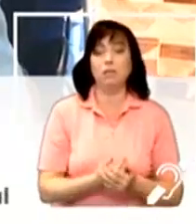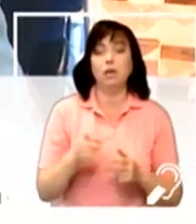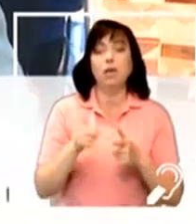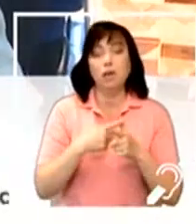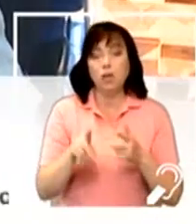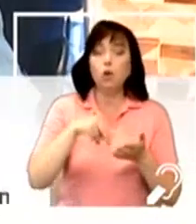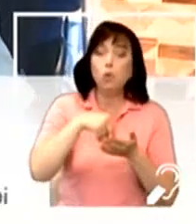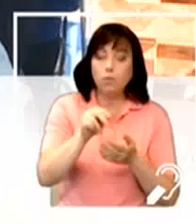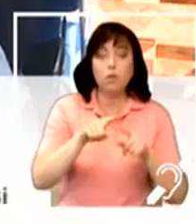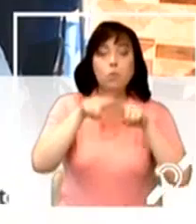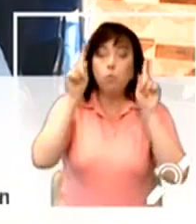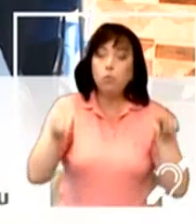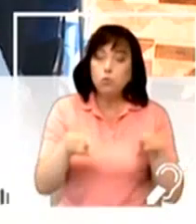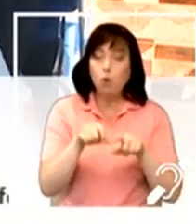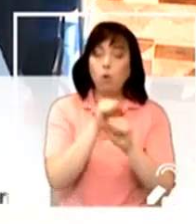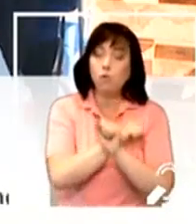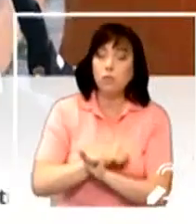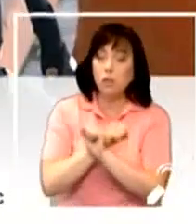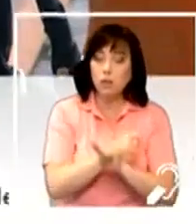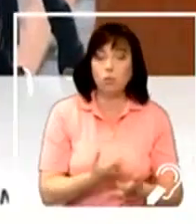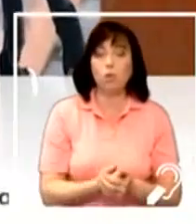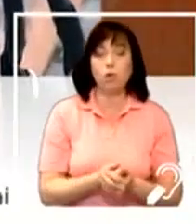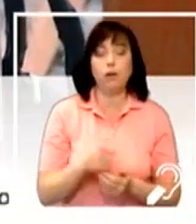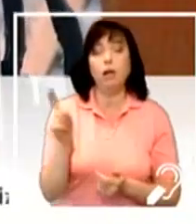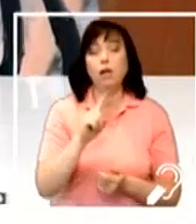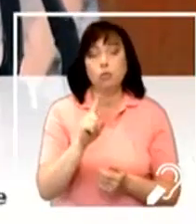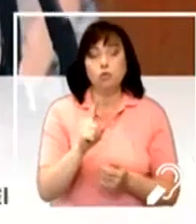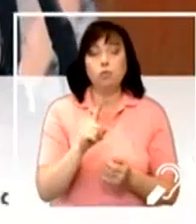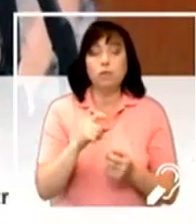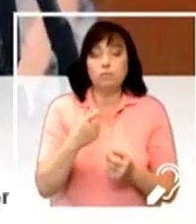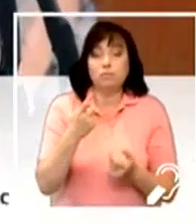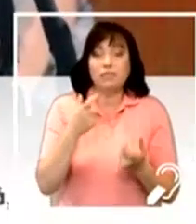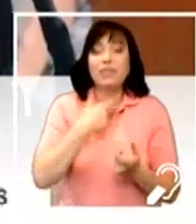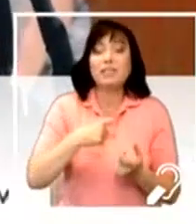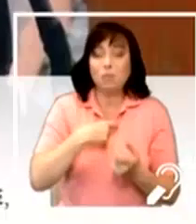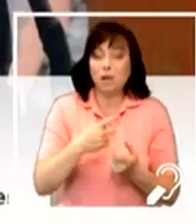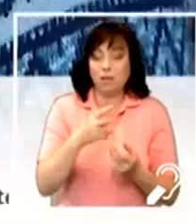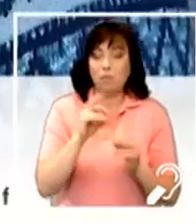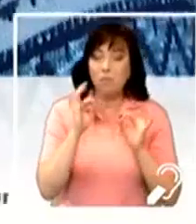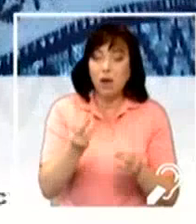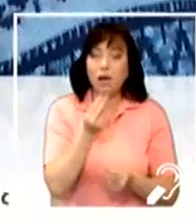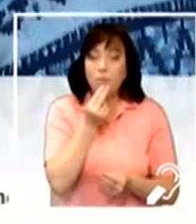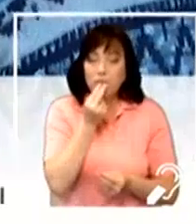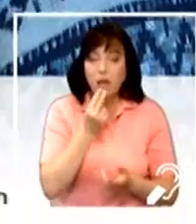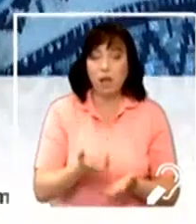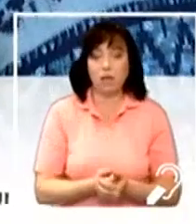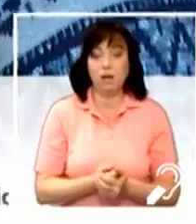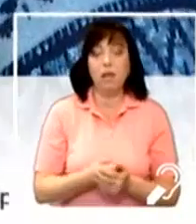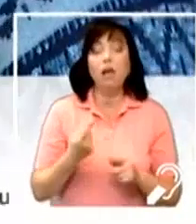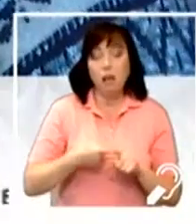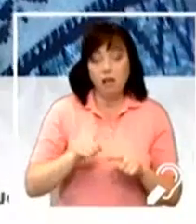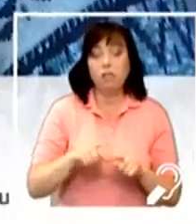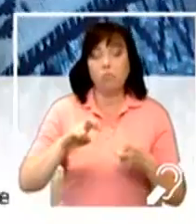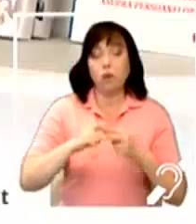a-și procura o foaie la un sanatoriu, de a avea grijă de acea alimentație pe care o are. Sunt